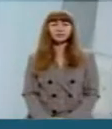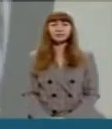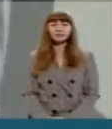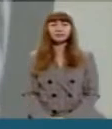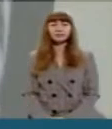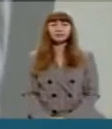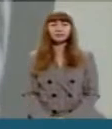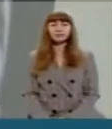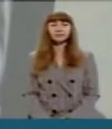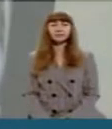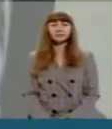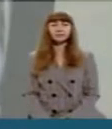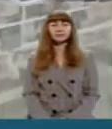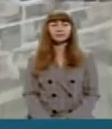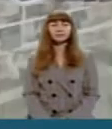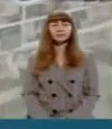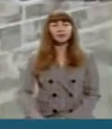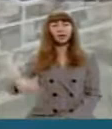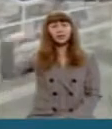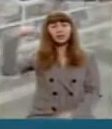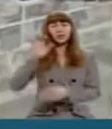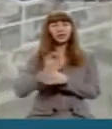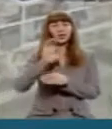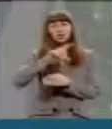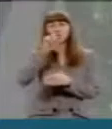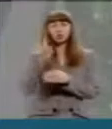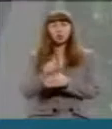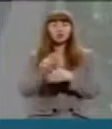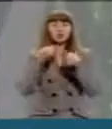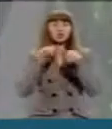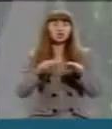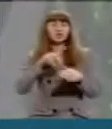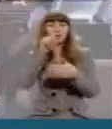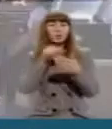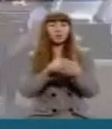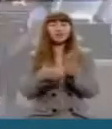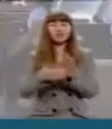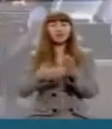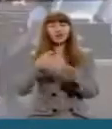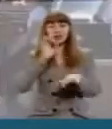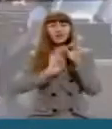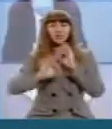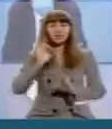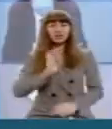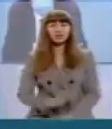керек. Азық-түлік бағасын тұрақтандыру, цифрлық технологияны дамыту, халықты жұмыспен қамту мәселелері де жиында